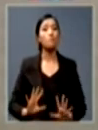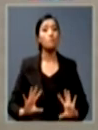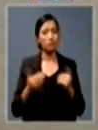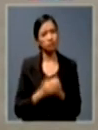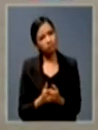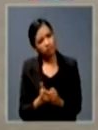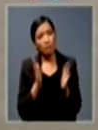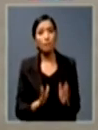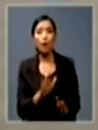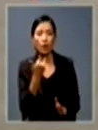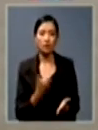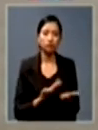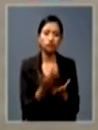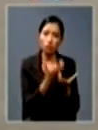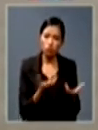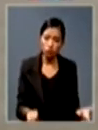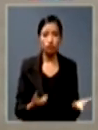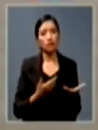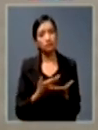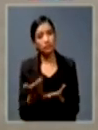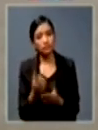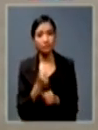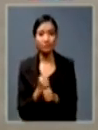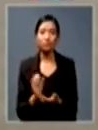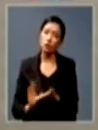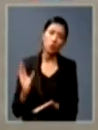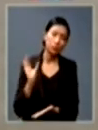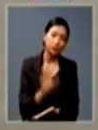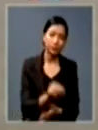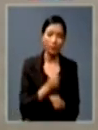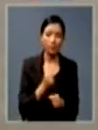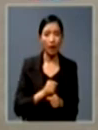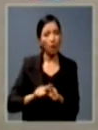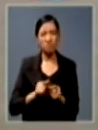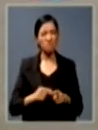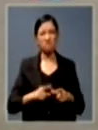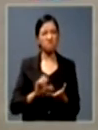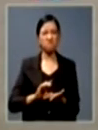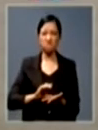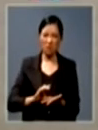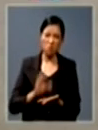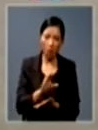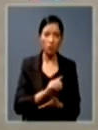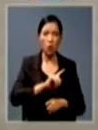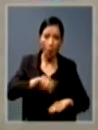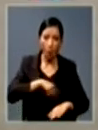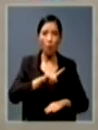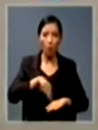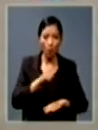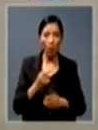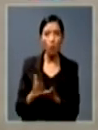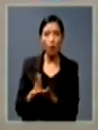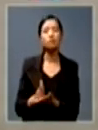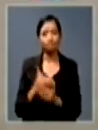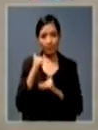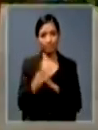รณ์เอาไปทำอะไรที่มันเป็นเรื่องของการลงทุนที่มันเป็นใหญ่ๆอ่ะที่มันต้องใช้เวลาคืนทุนนานๆน่ะนะคะก็ใช้เวล